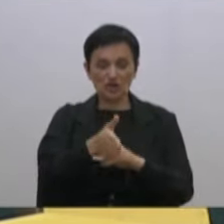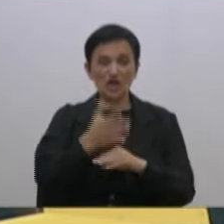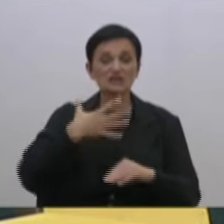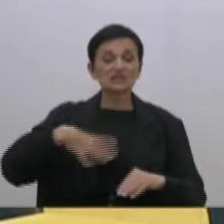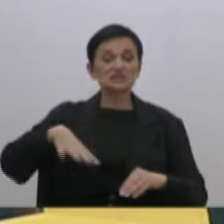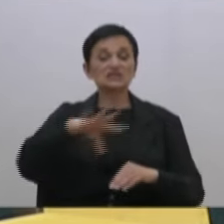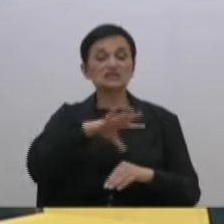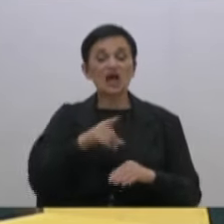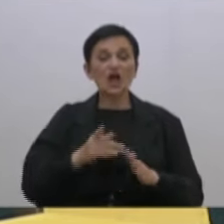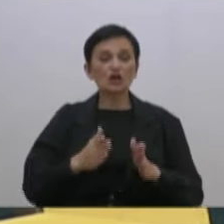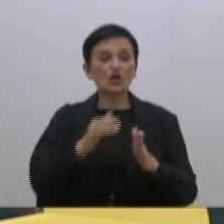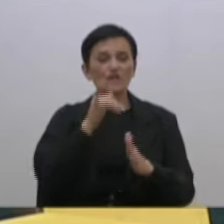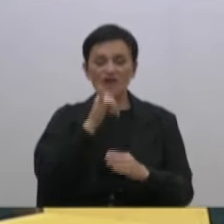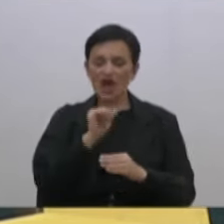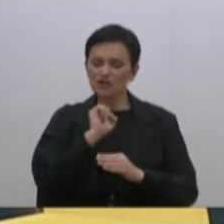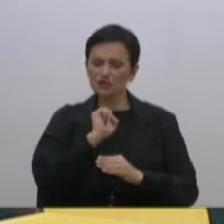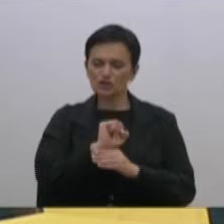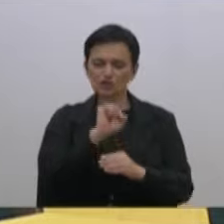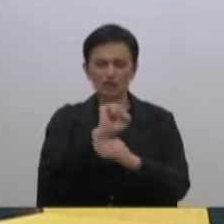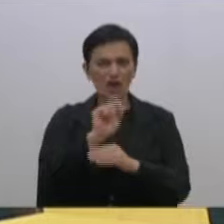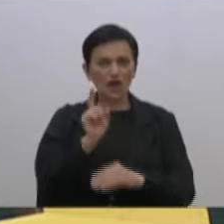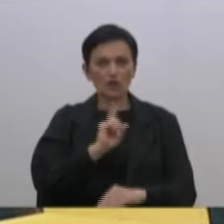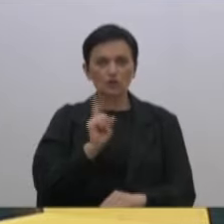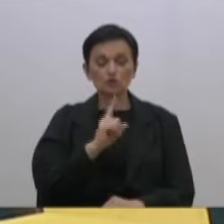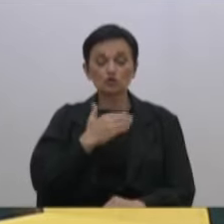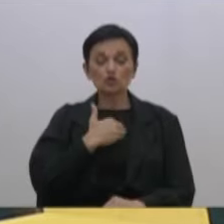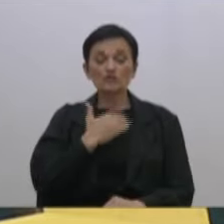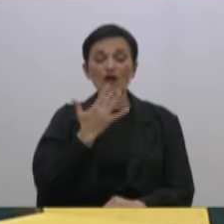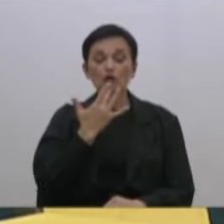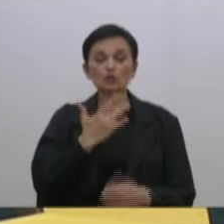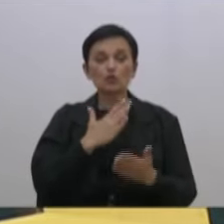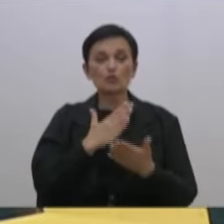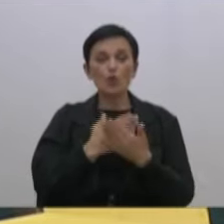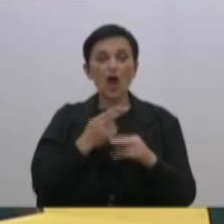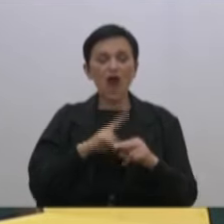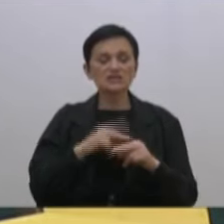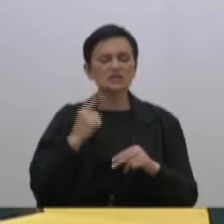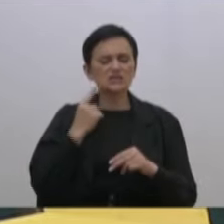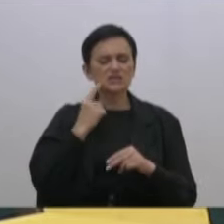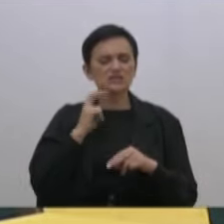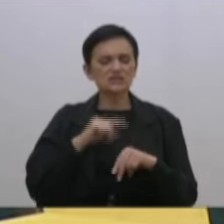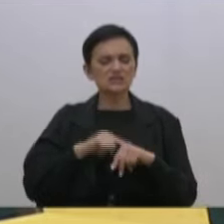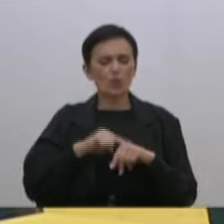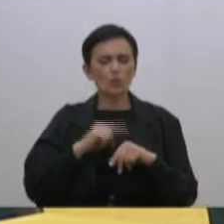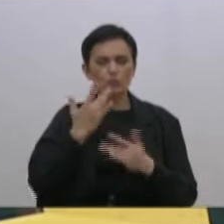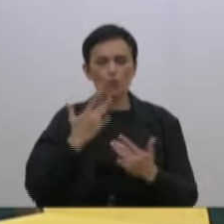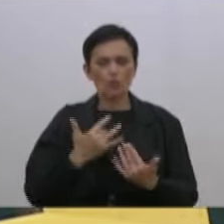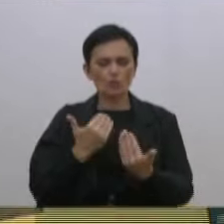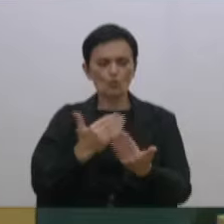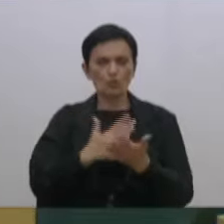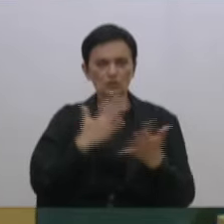საქართველოს ვერაფერი ვერ შეაჩერებს, იმიტომ ჩვენი პოლიტიკა ეს არის ზნეობრივი პოლიტიკა. დიდი მადლობა.